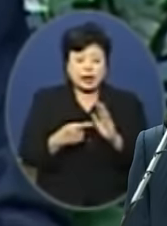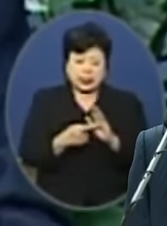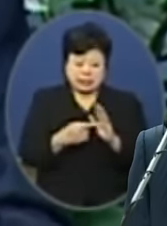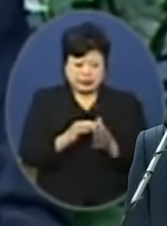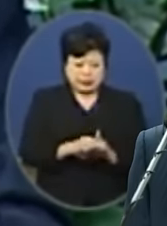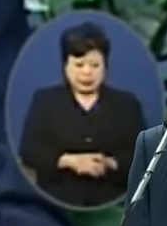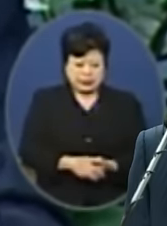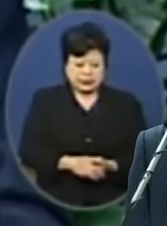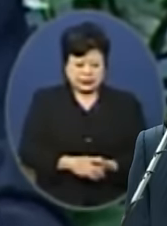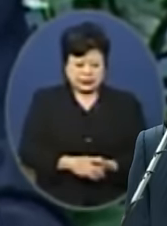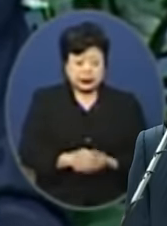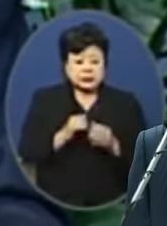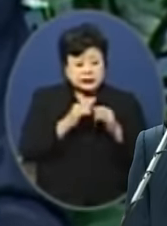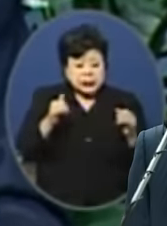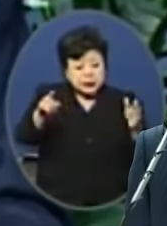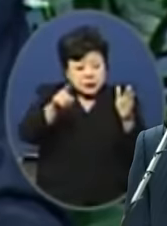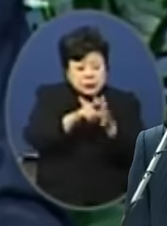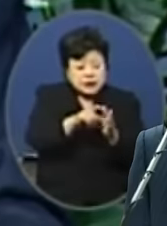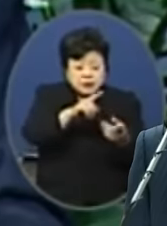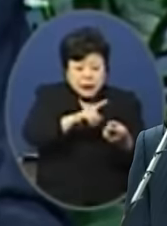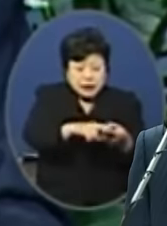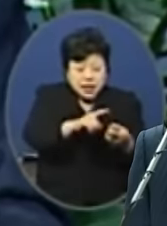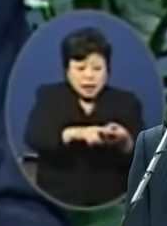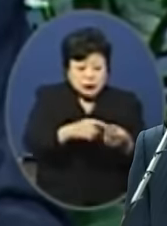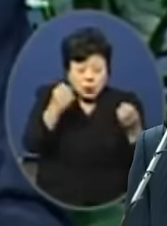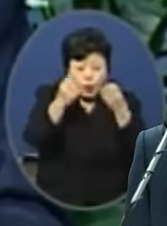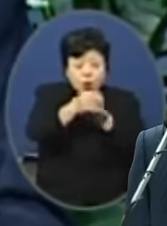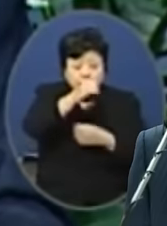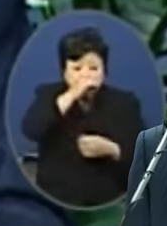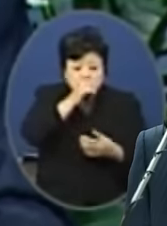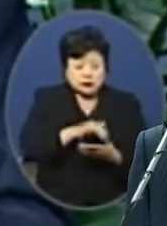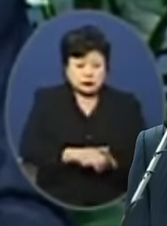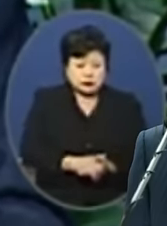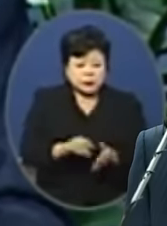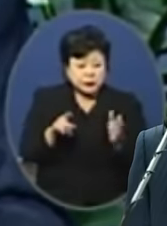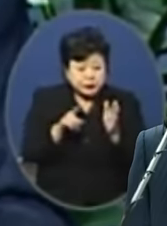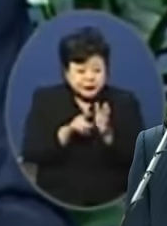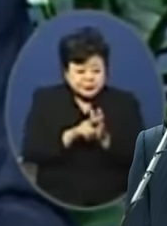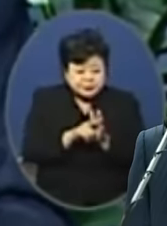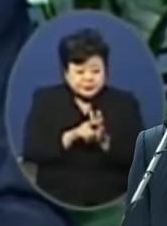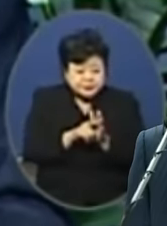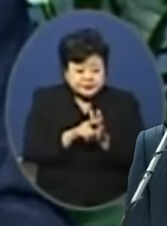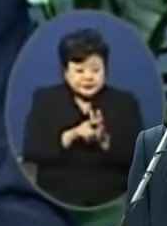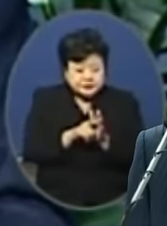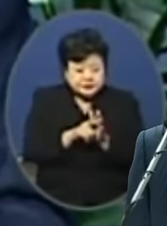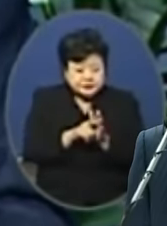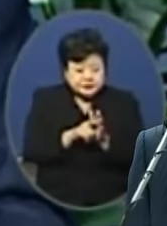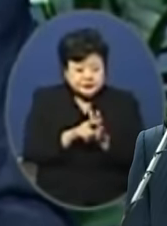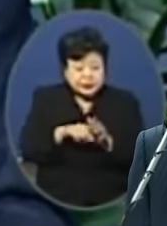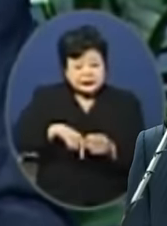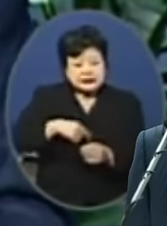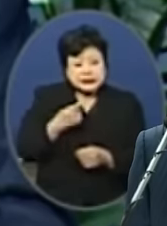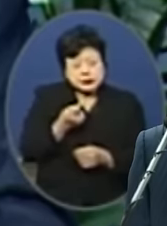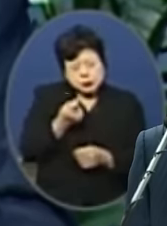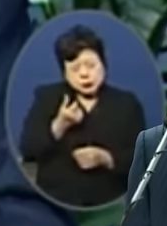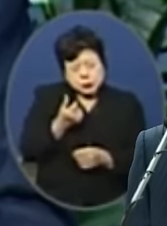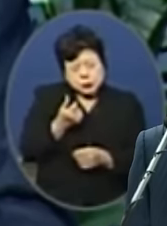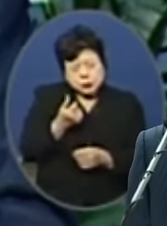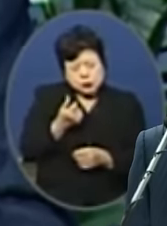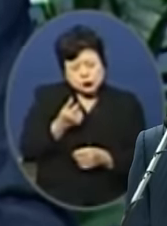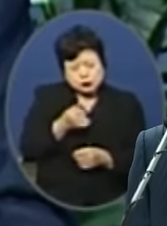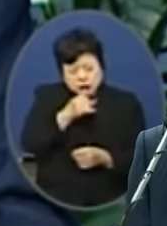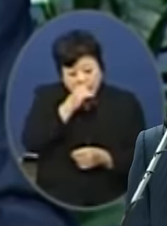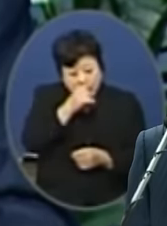것입니다. 사람들은 믿음에 대해서 대단히 오해를 하고 있는 것입니다. 믿음을 자기는 조금밖에 갖고 있지